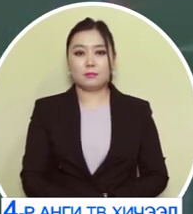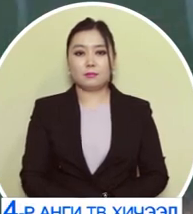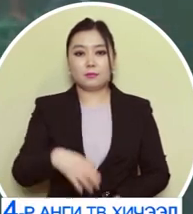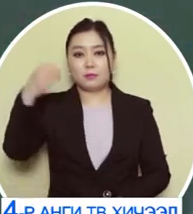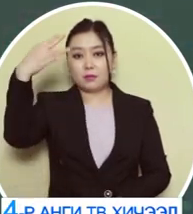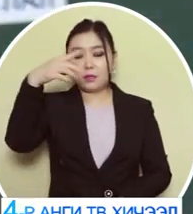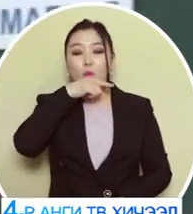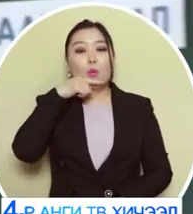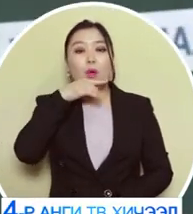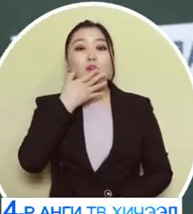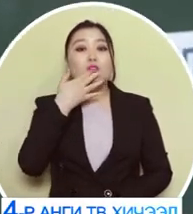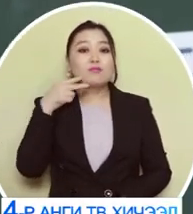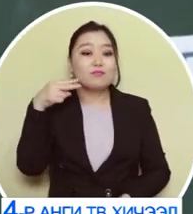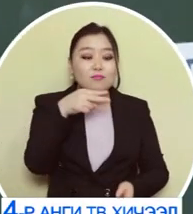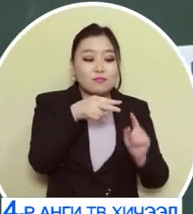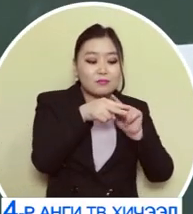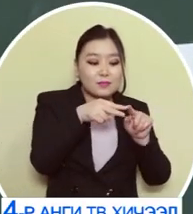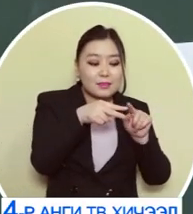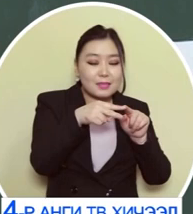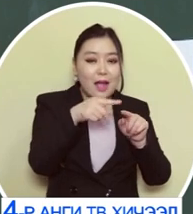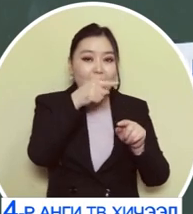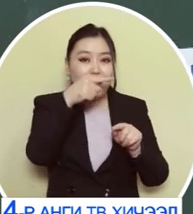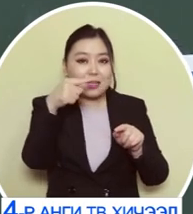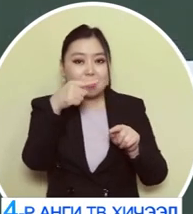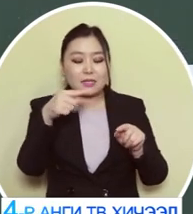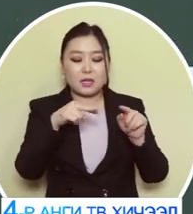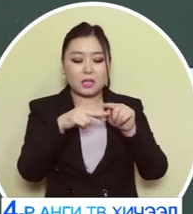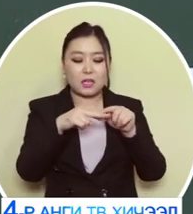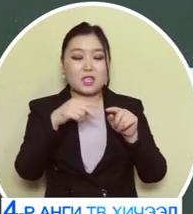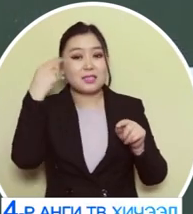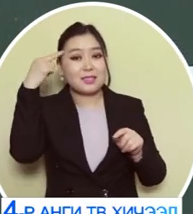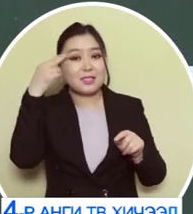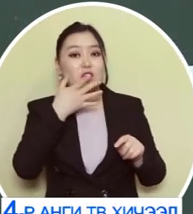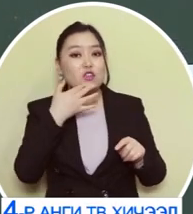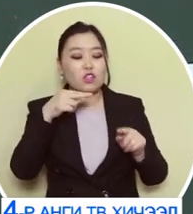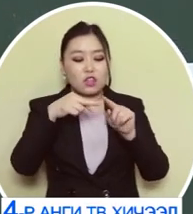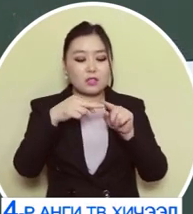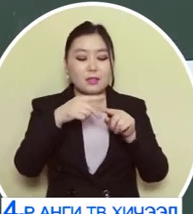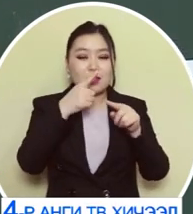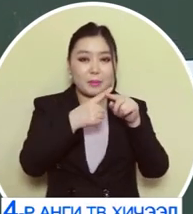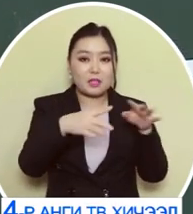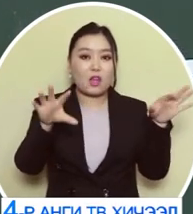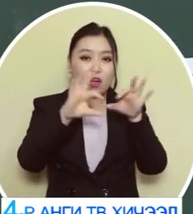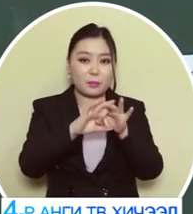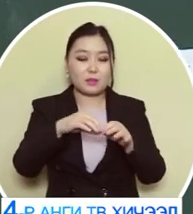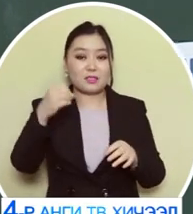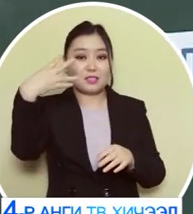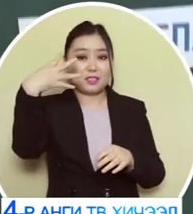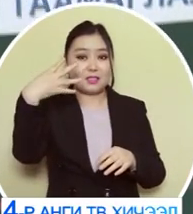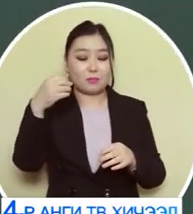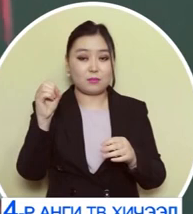қосу полюсіне көк сымды алу полюсіне қосқан кезде